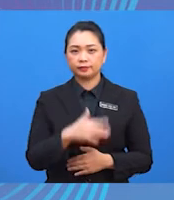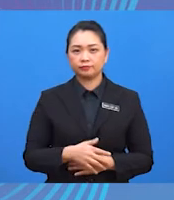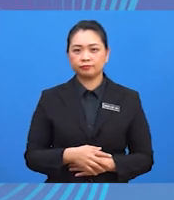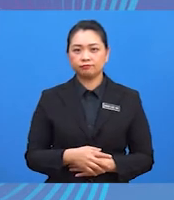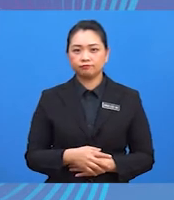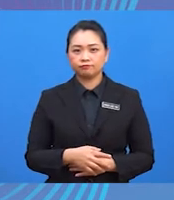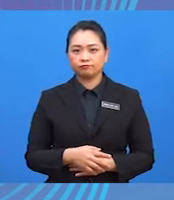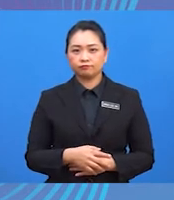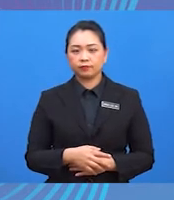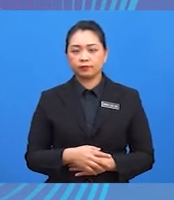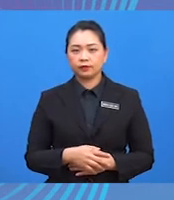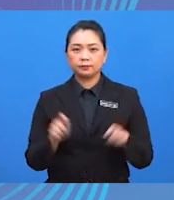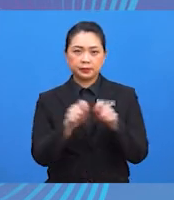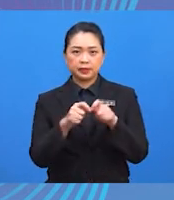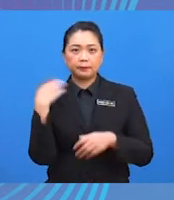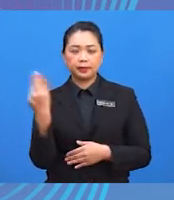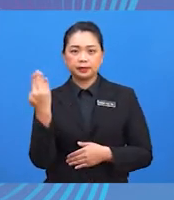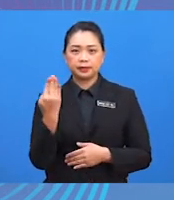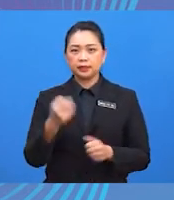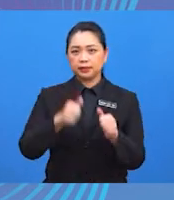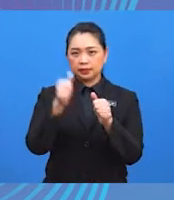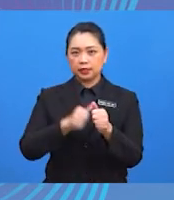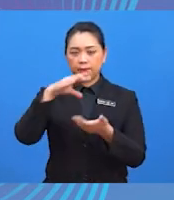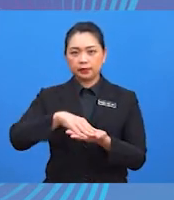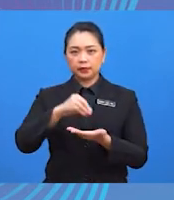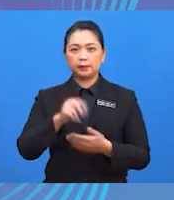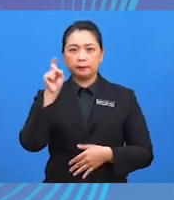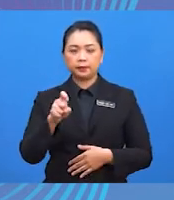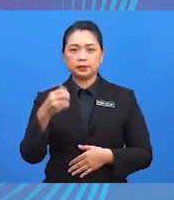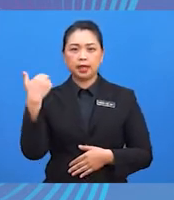setiap pembelajaran mesti ada rumusannya, betul?